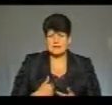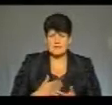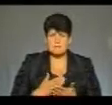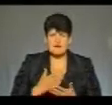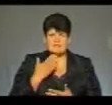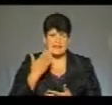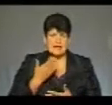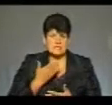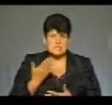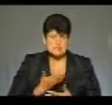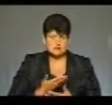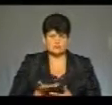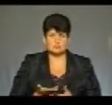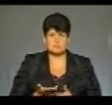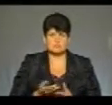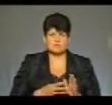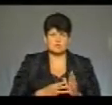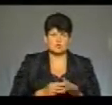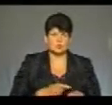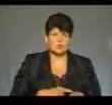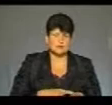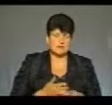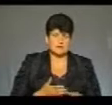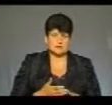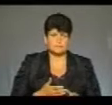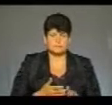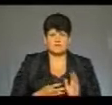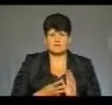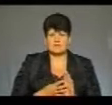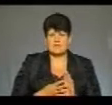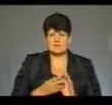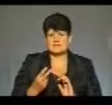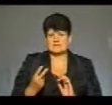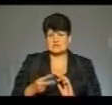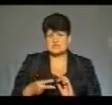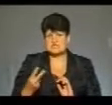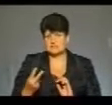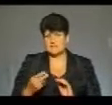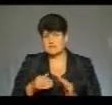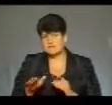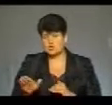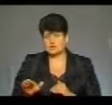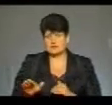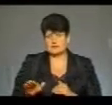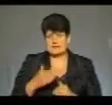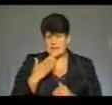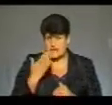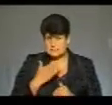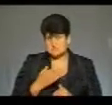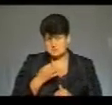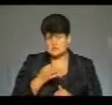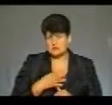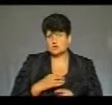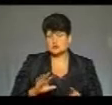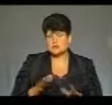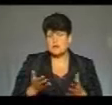Я мав лекцію з 8 години. В 9:22 я вийшов з лекції і мені повідомили, що таке